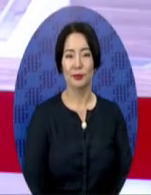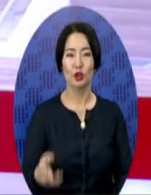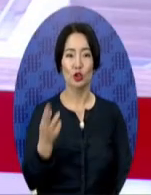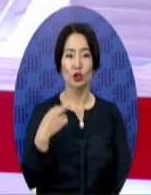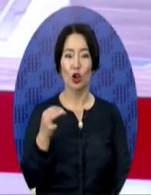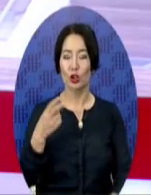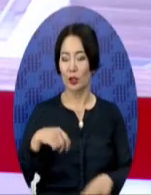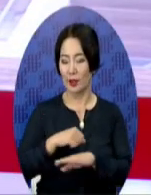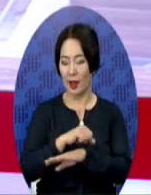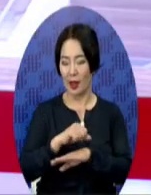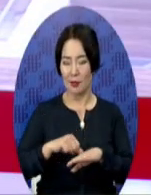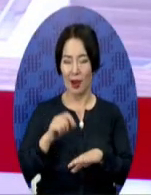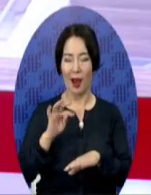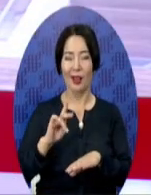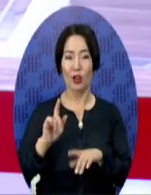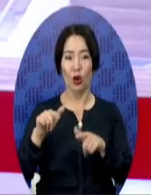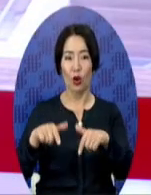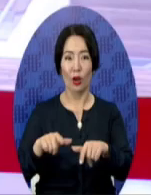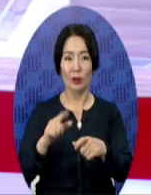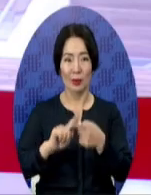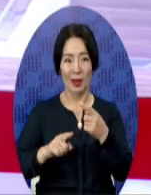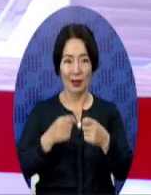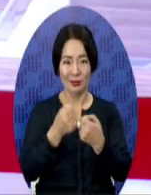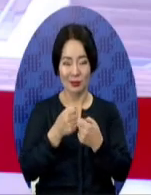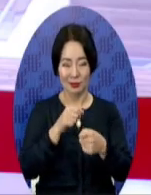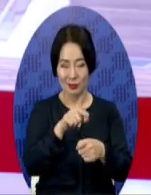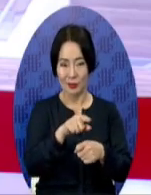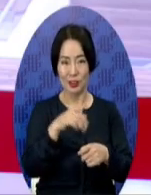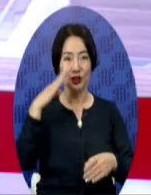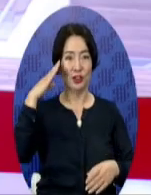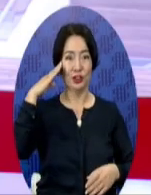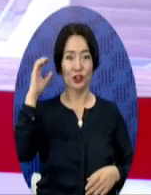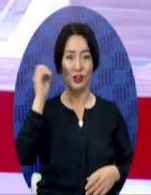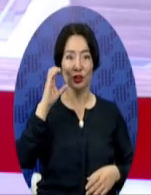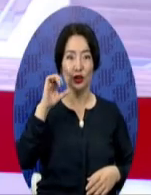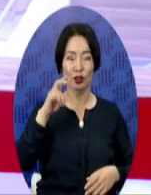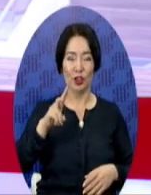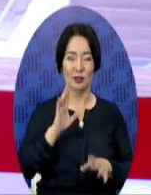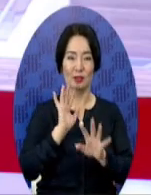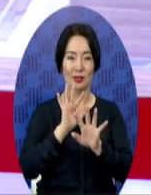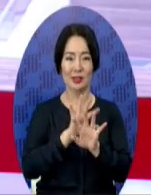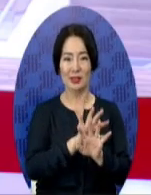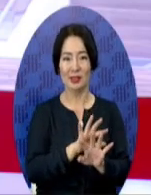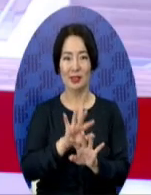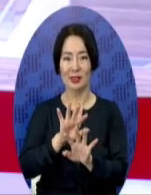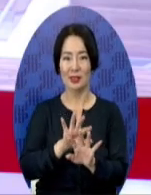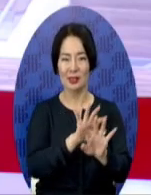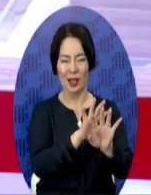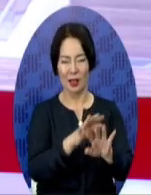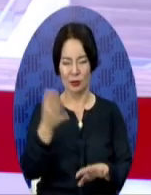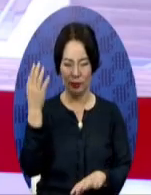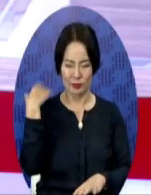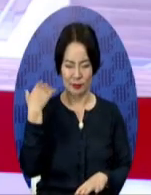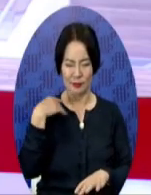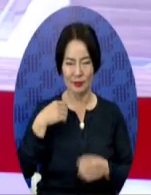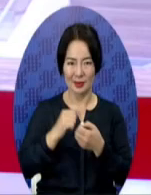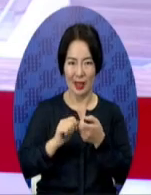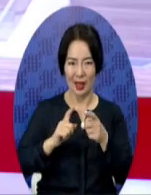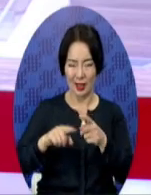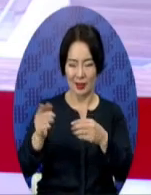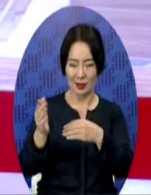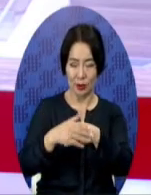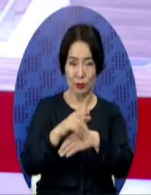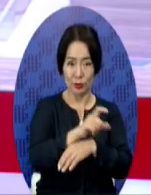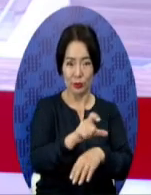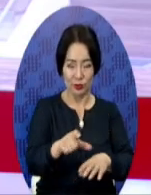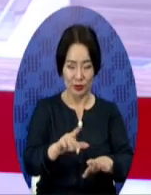Дорндой аймагт халахгүй баялдааны ялалтын ойд зориулсан цэргийн ёслолын жагсаал болж, дайны үед амьрөгдсөн цэрэг дайчдын хөшөөнд цэцэг